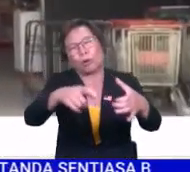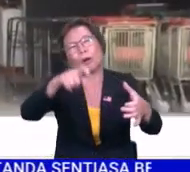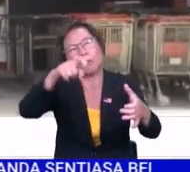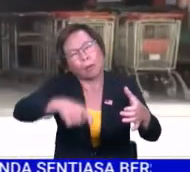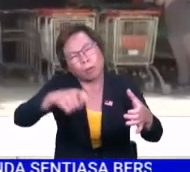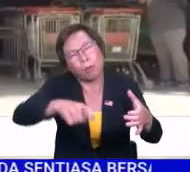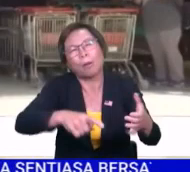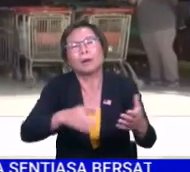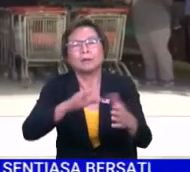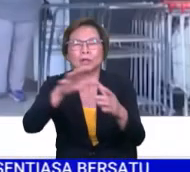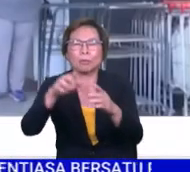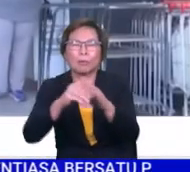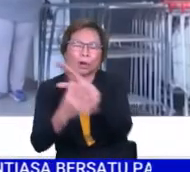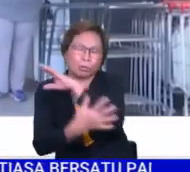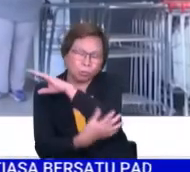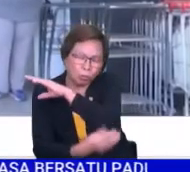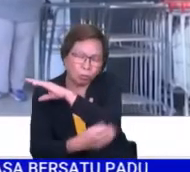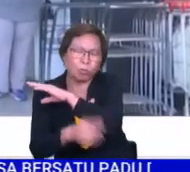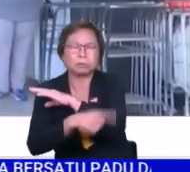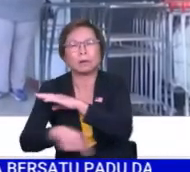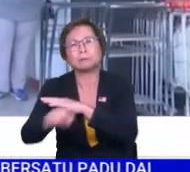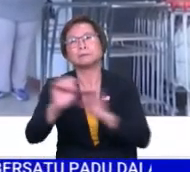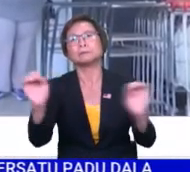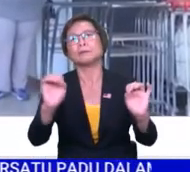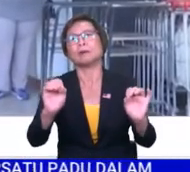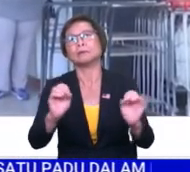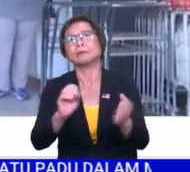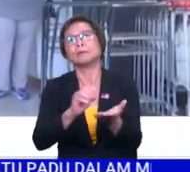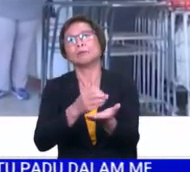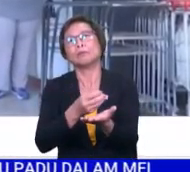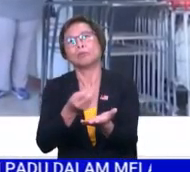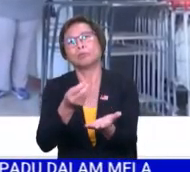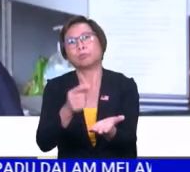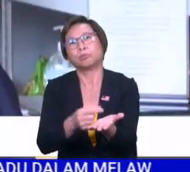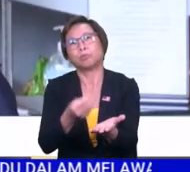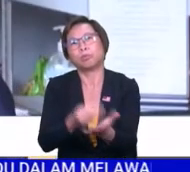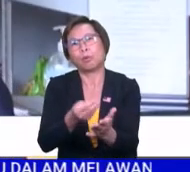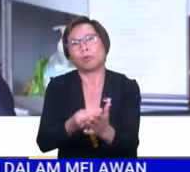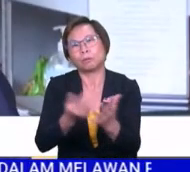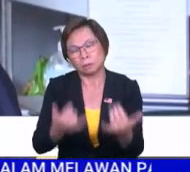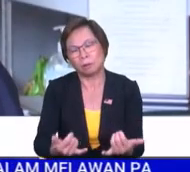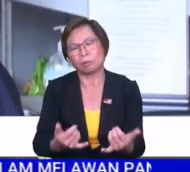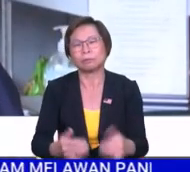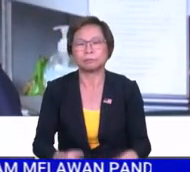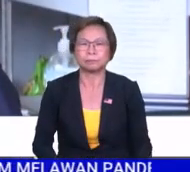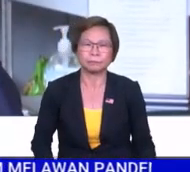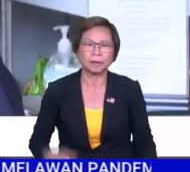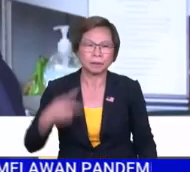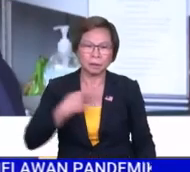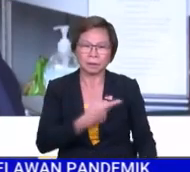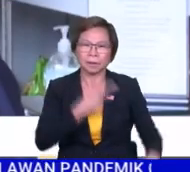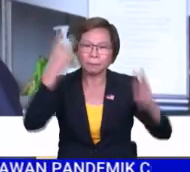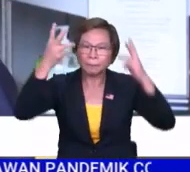termasuk golongan asnaf dan yang mereka yang terputus sumber pendapatan ketika ini kita demanga